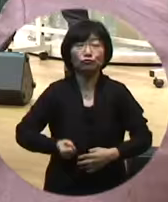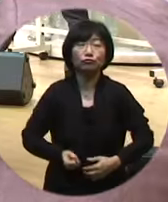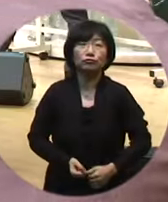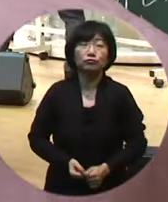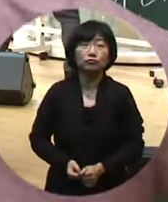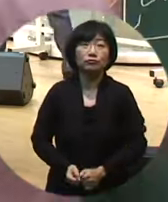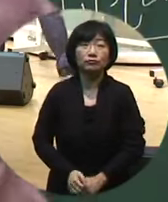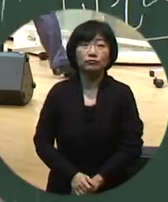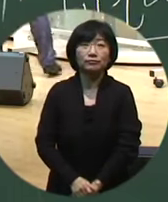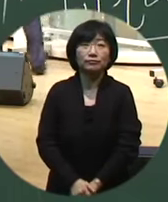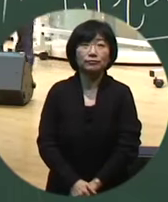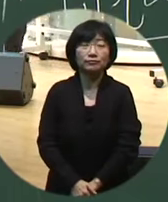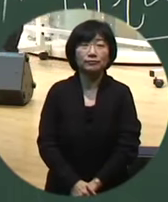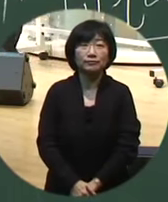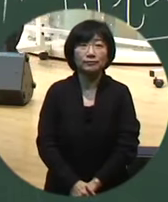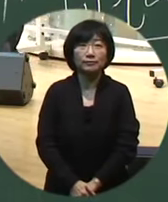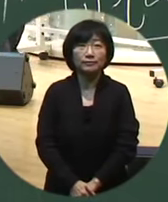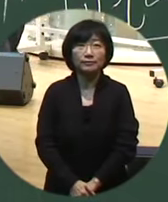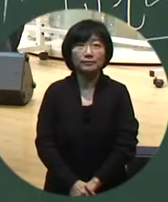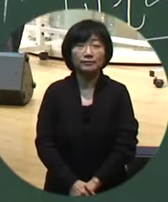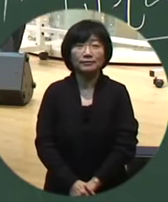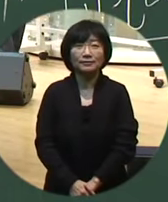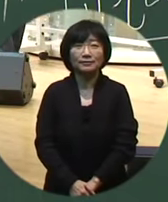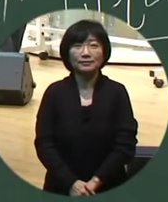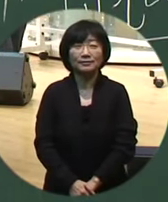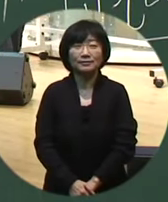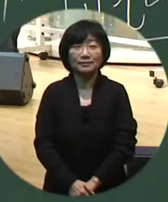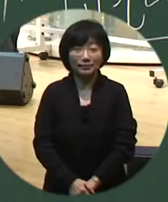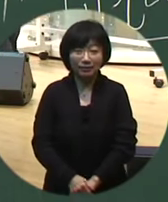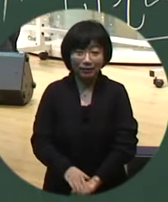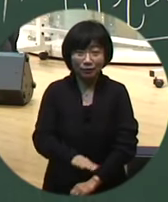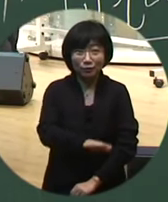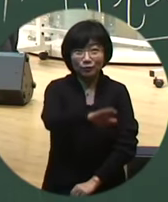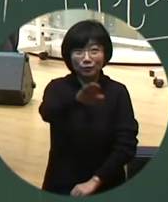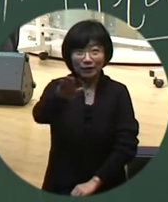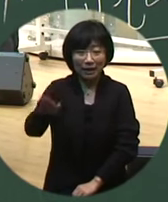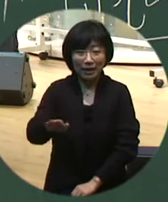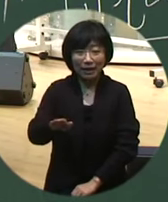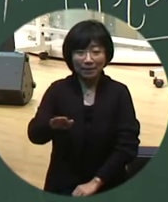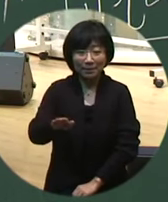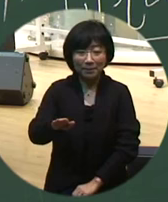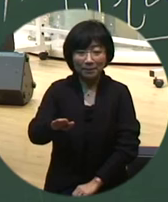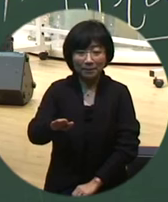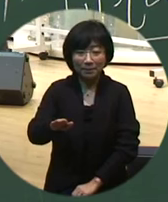words. 우리가 연초에 받은